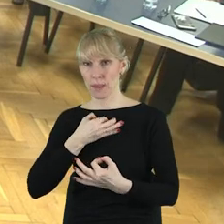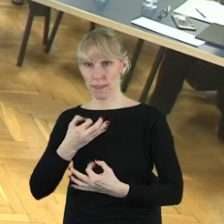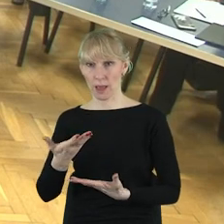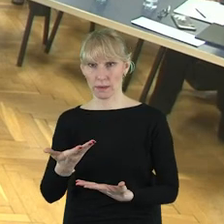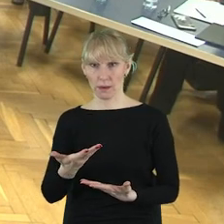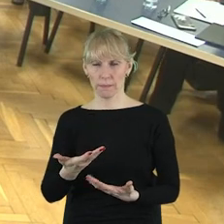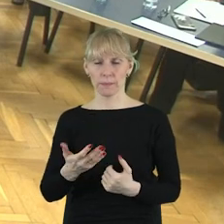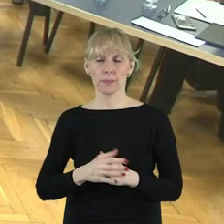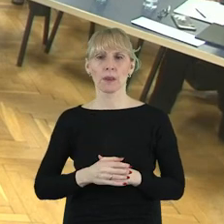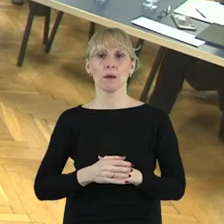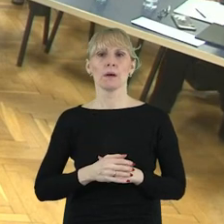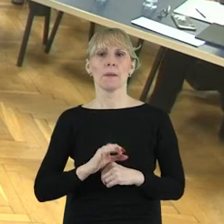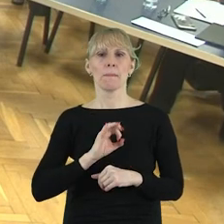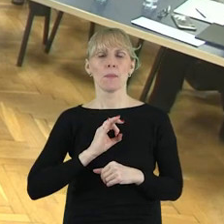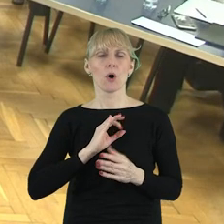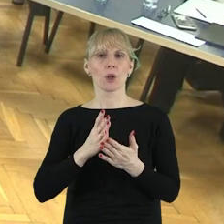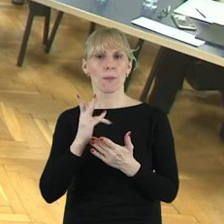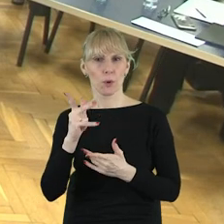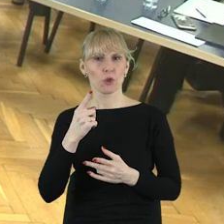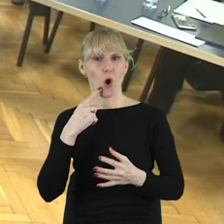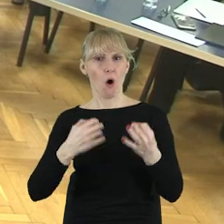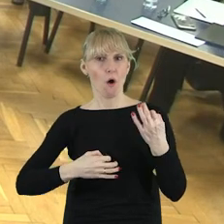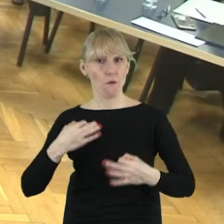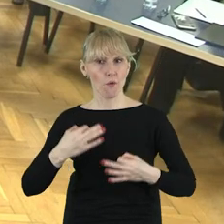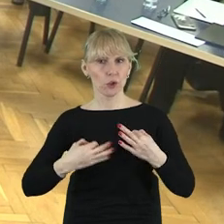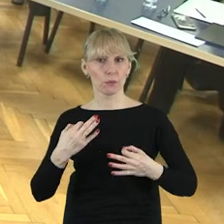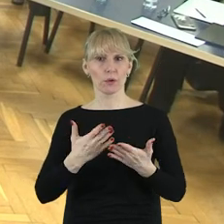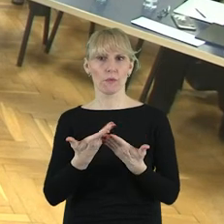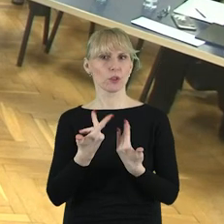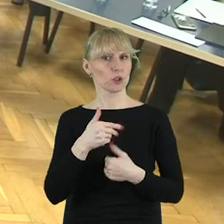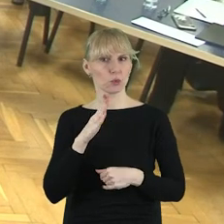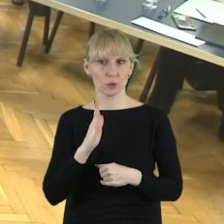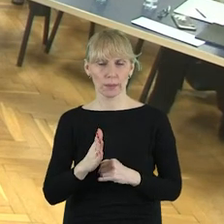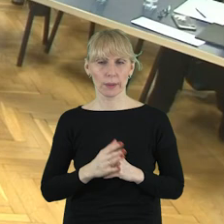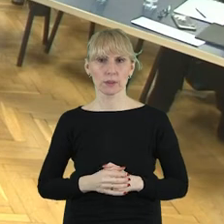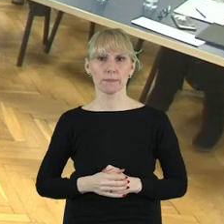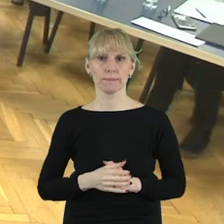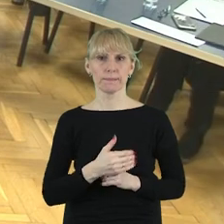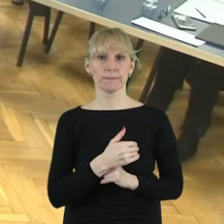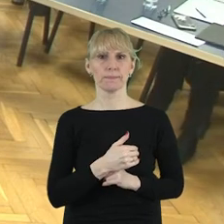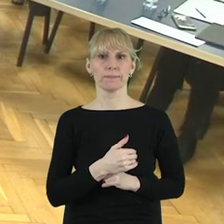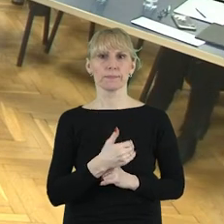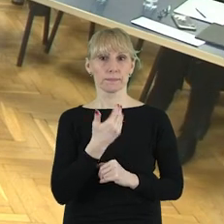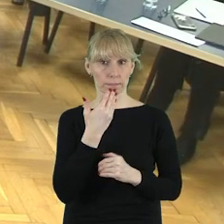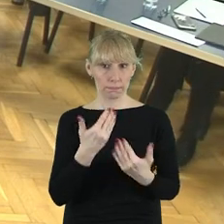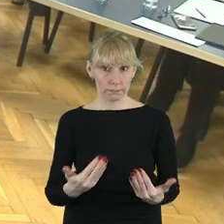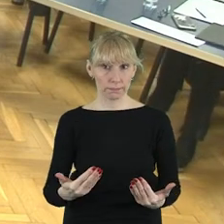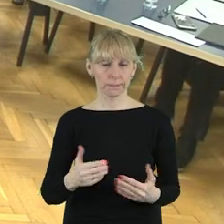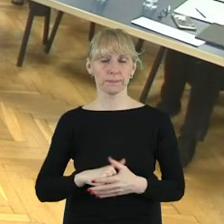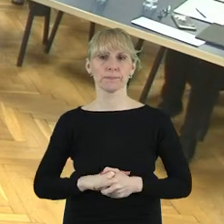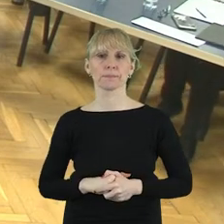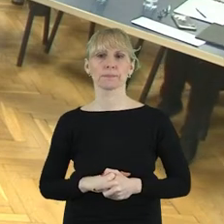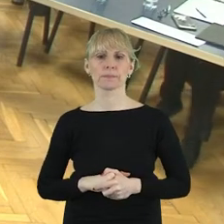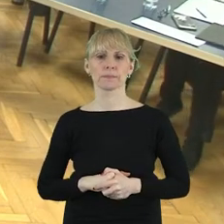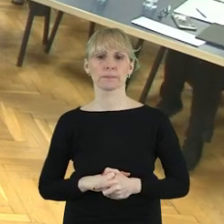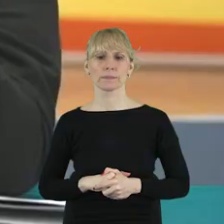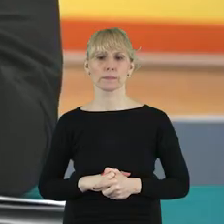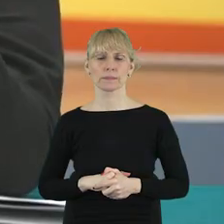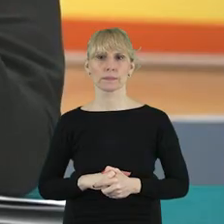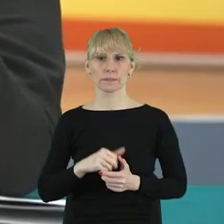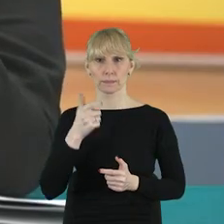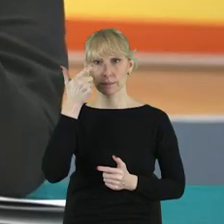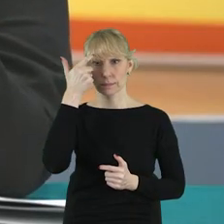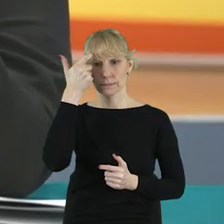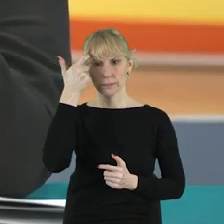wiele wątpliwości tych, którzy znają się na tym temacie bardzo dobrze. Dziękuję bardzo. Dziękuję bardzo,